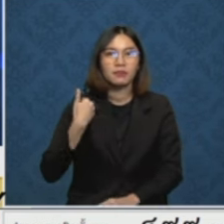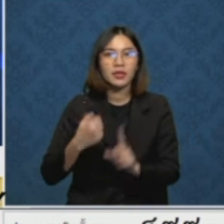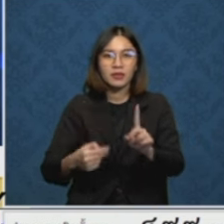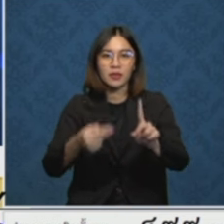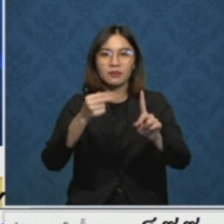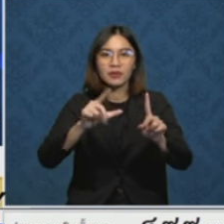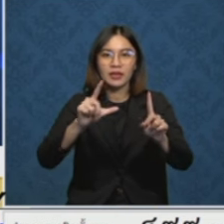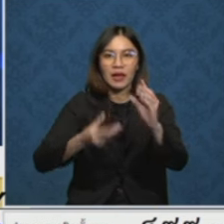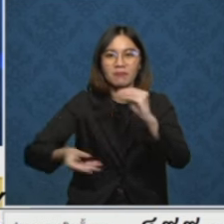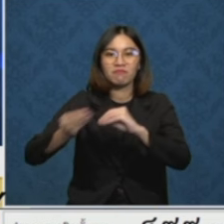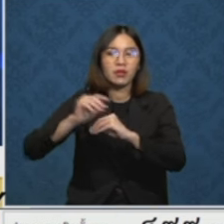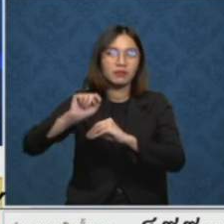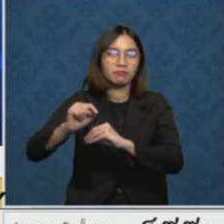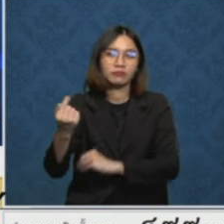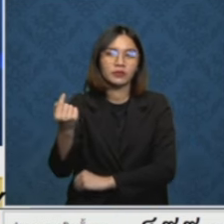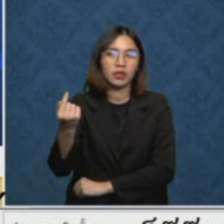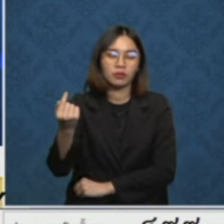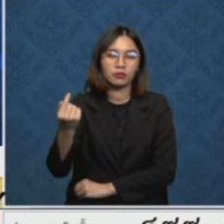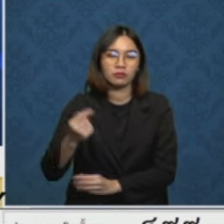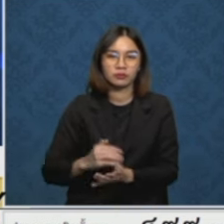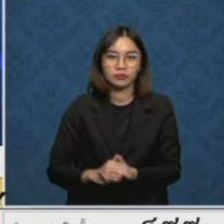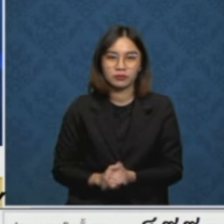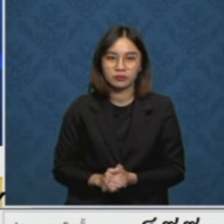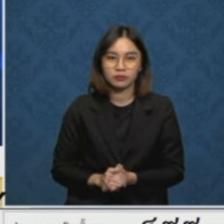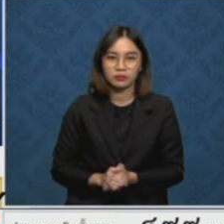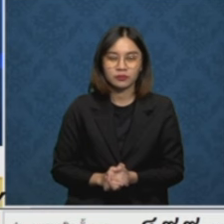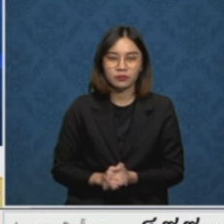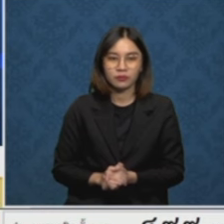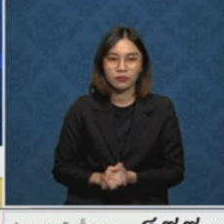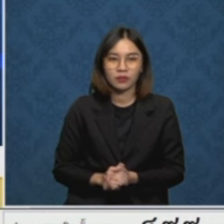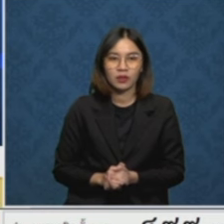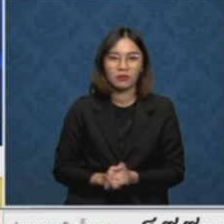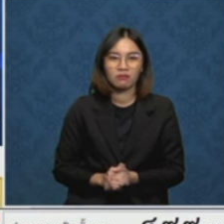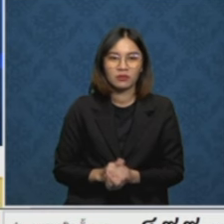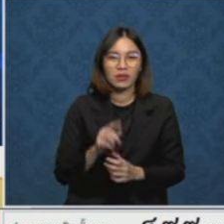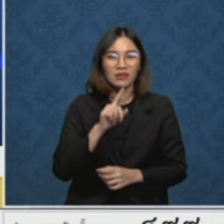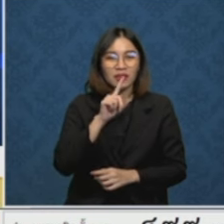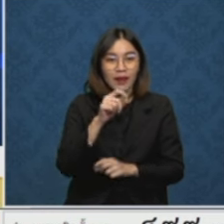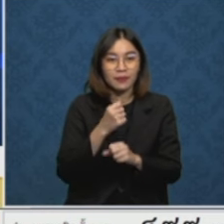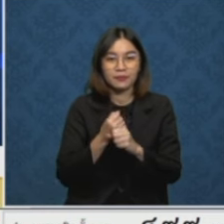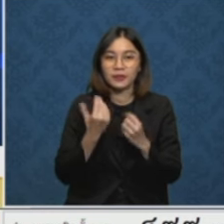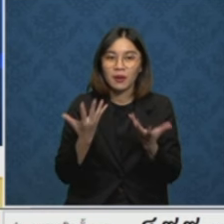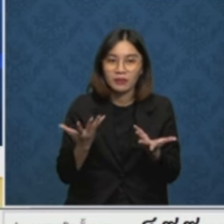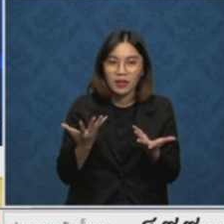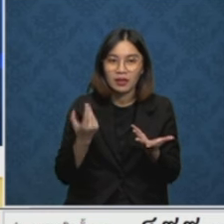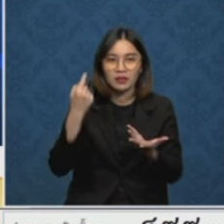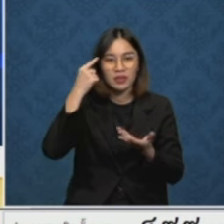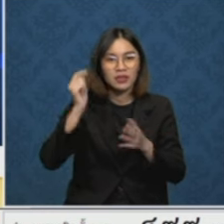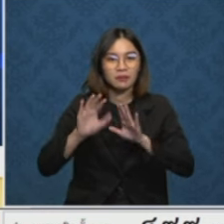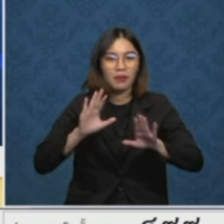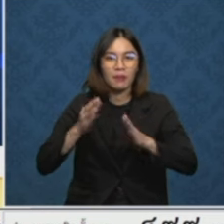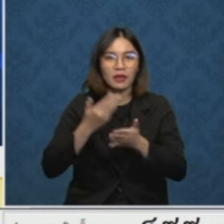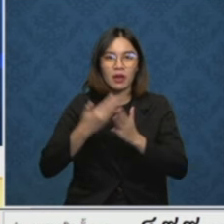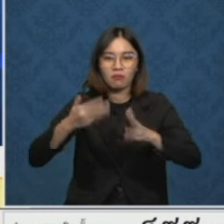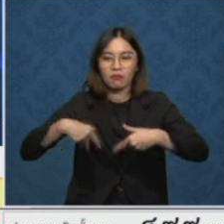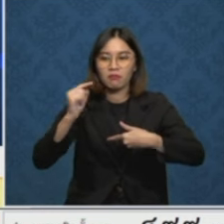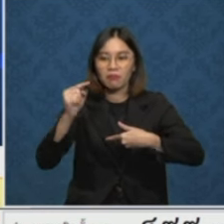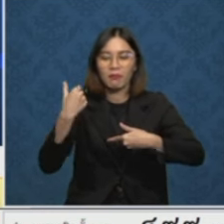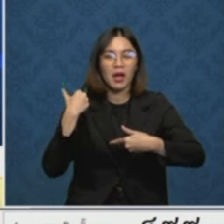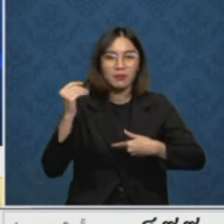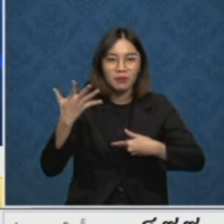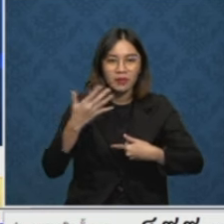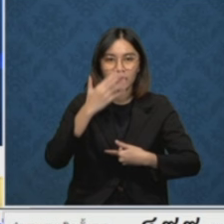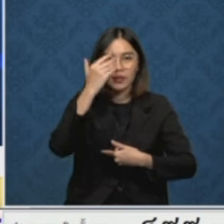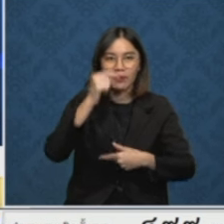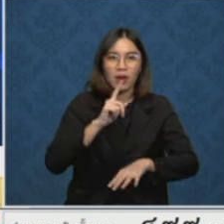10,000 ล้านที่จะได้เพิ่มด้วยนะคะแต่ว่ามันจะเป็นไปได้ยังไงอะคะที่เราจะไม่ประมาณการรายได้ใหม่เลยทั้งที่ระยะ